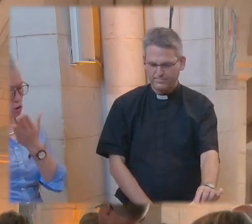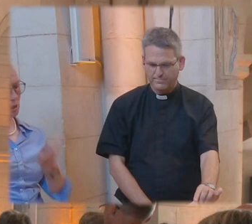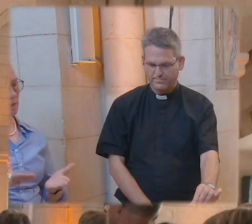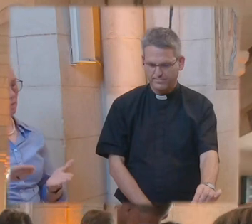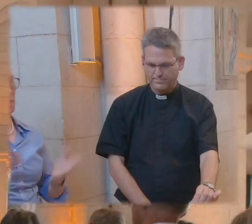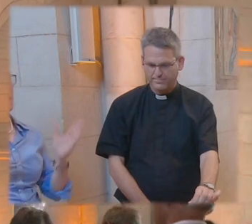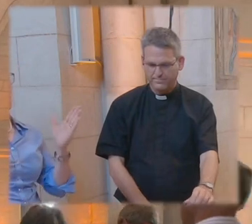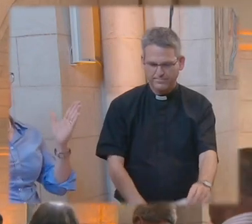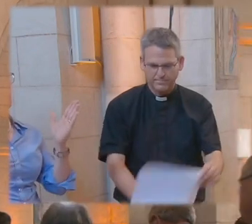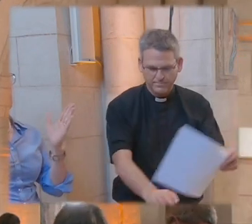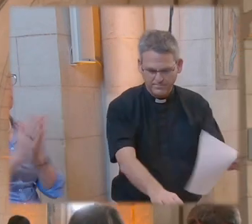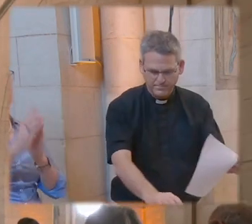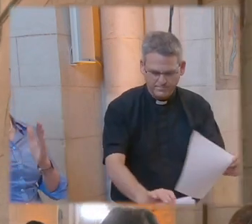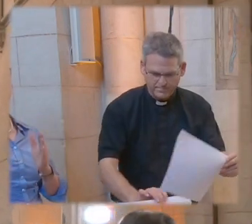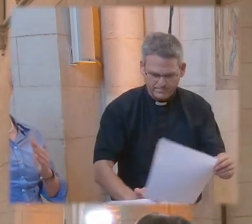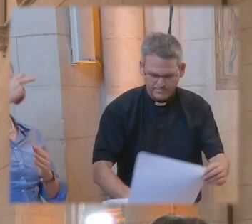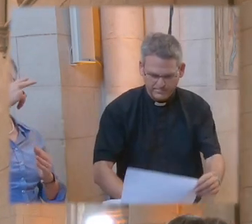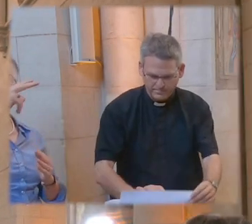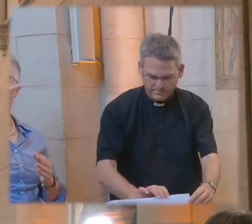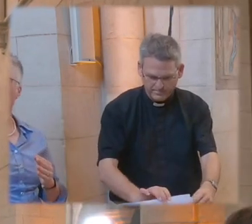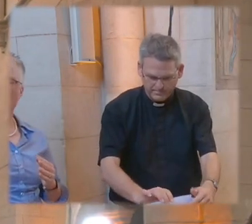Würde eines jeden Menschen.